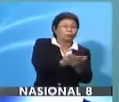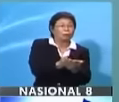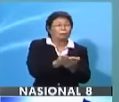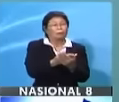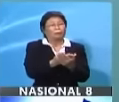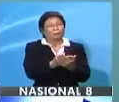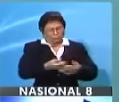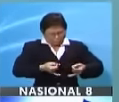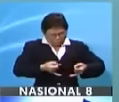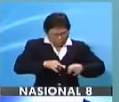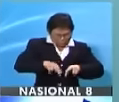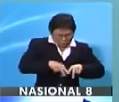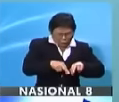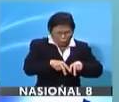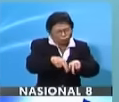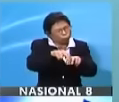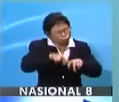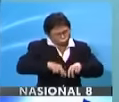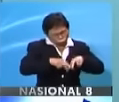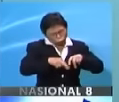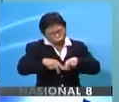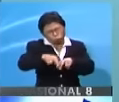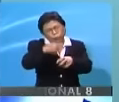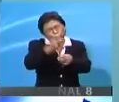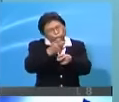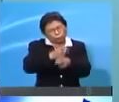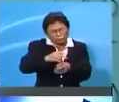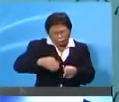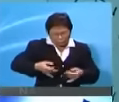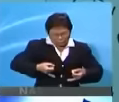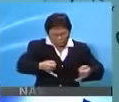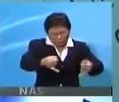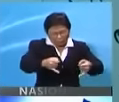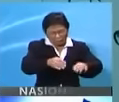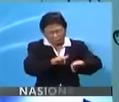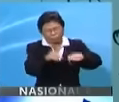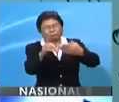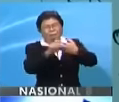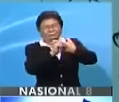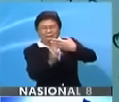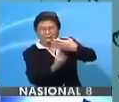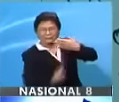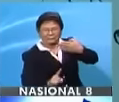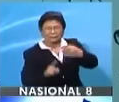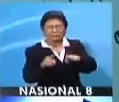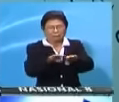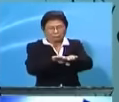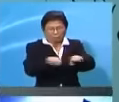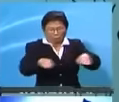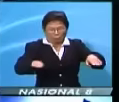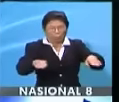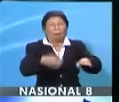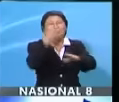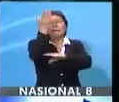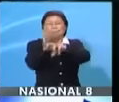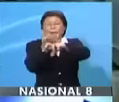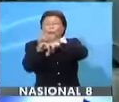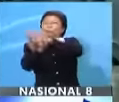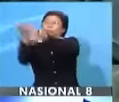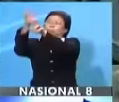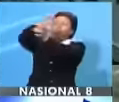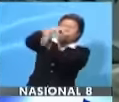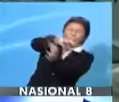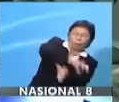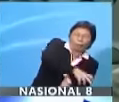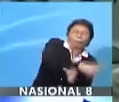tu agak sukar dengan jalan retak, pecah, atau batu-batu daripada lereng bukit jatuh. So semua